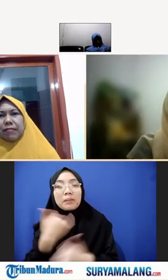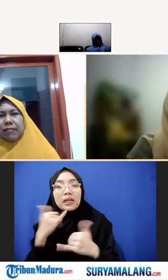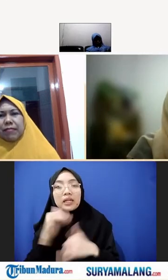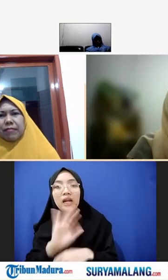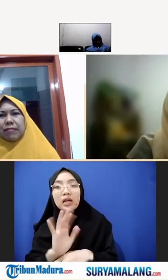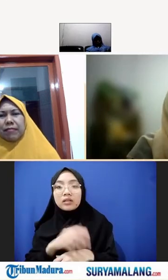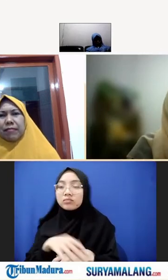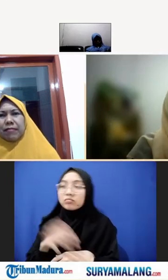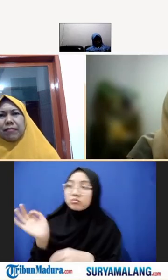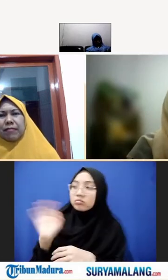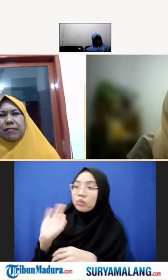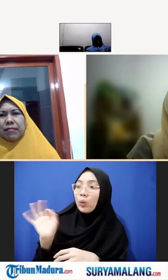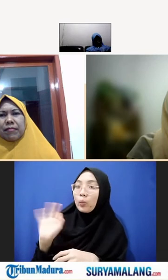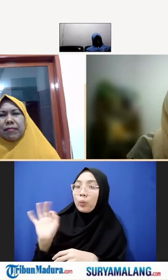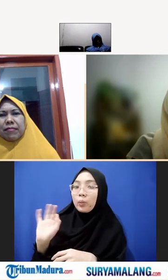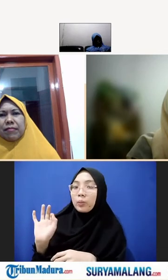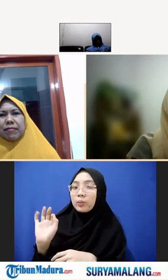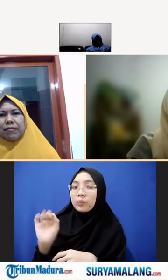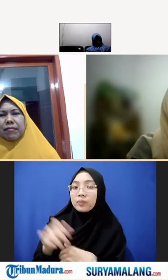Belum.